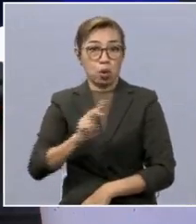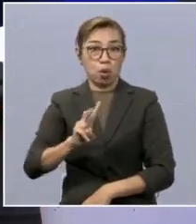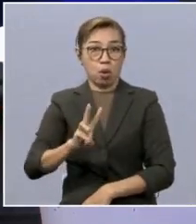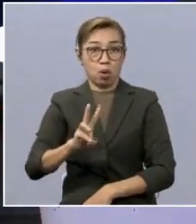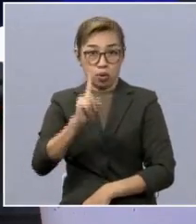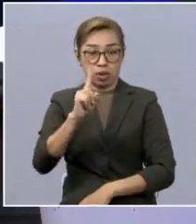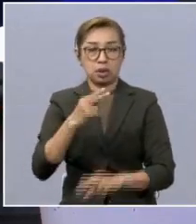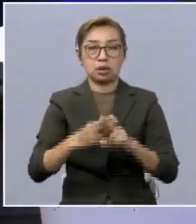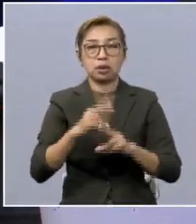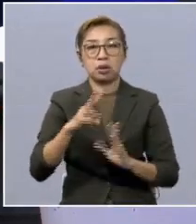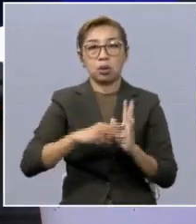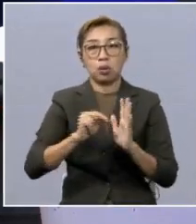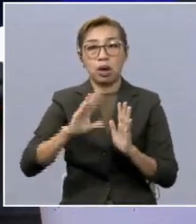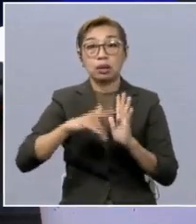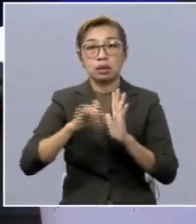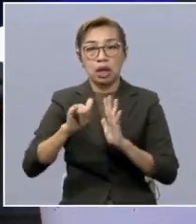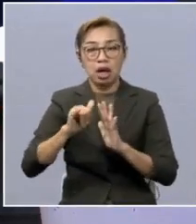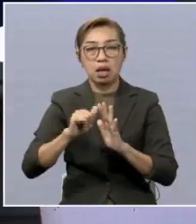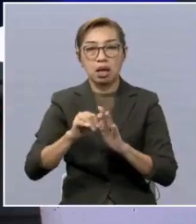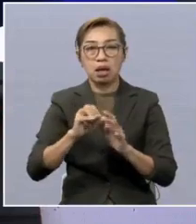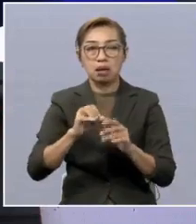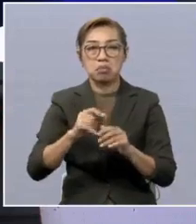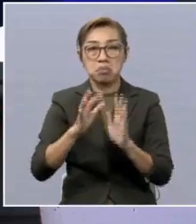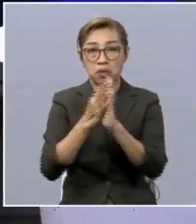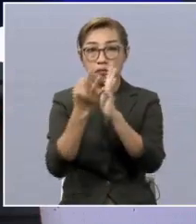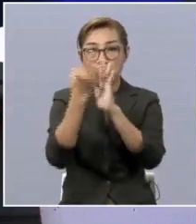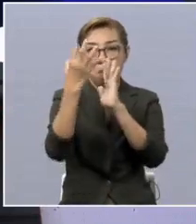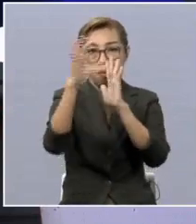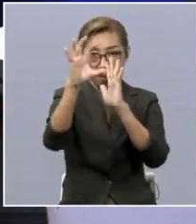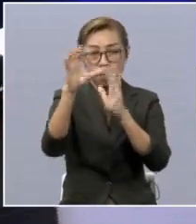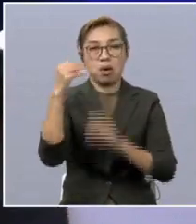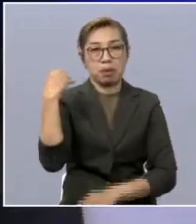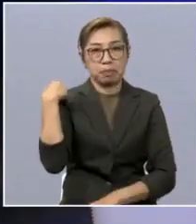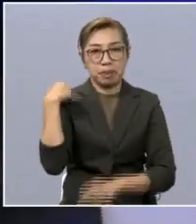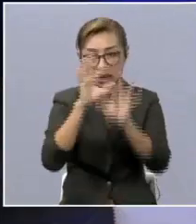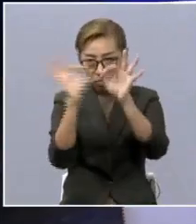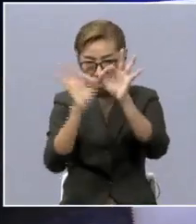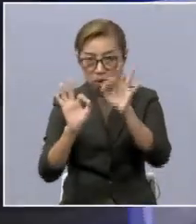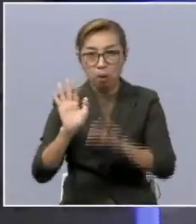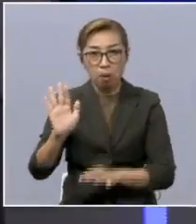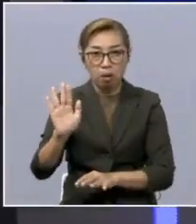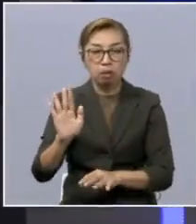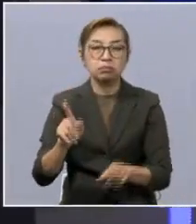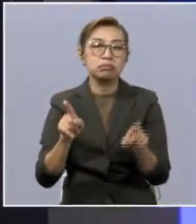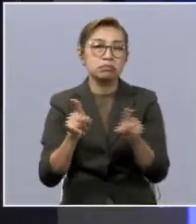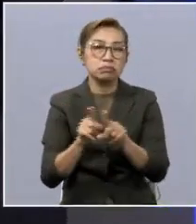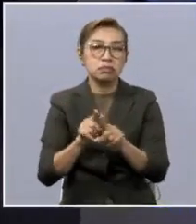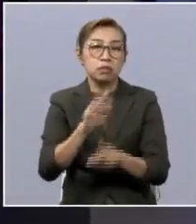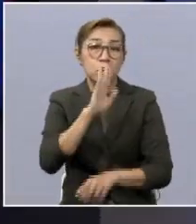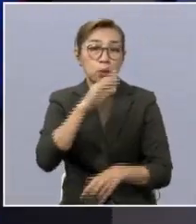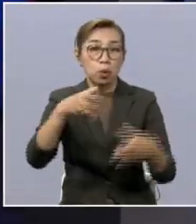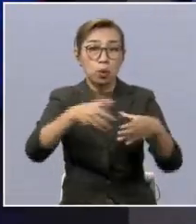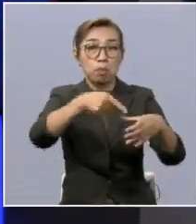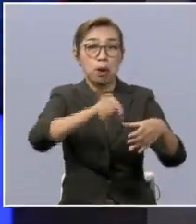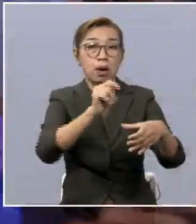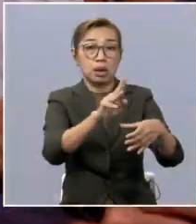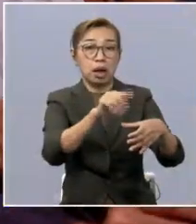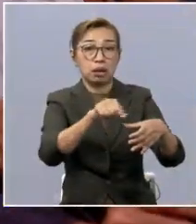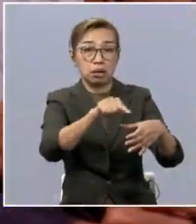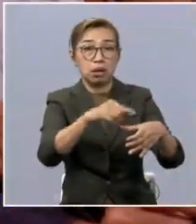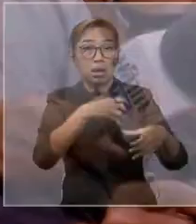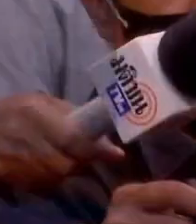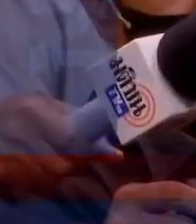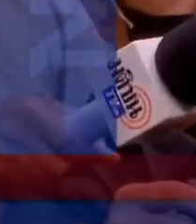คุณวันชัยออกมาแสดงความคิดเห็นโพสต์ไว้ในข้อความผ่านทาง Facebook เนี่ยนะครับประมาณว่าโอ้ถ้าเพื่อไทยเนี่ยอยาก